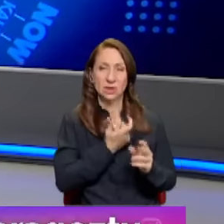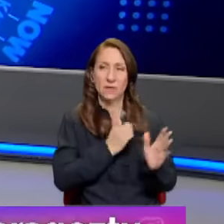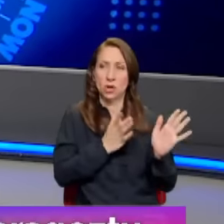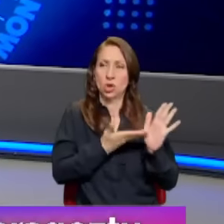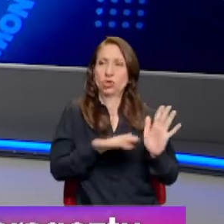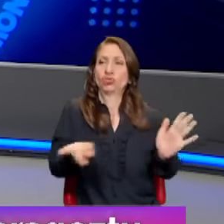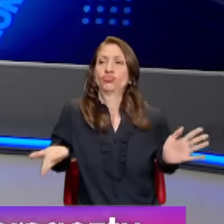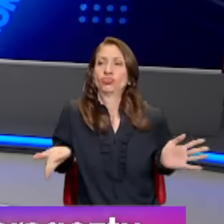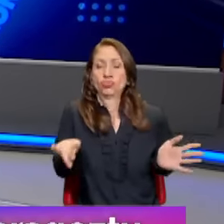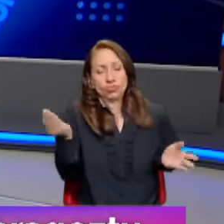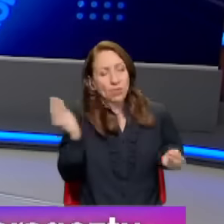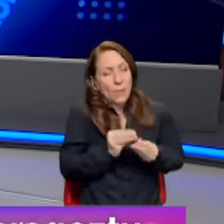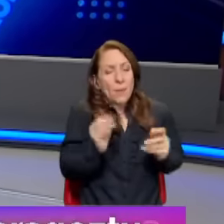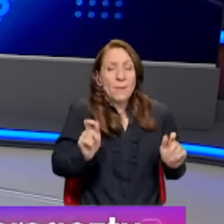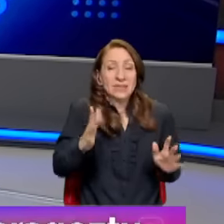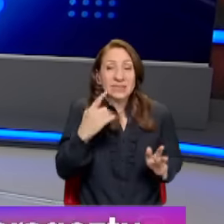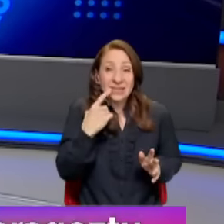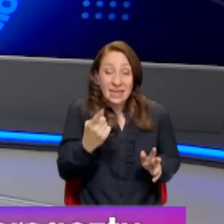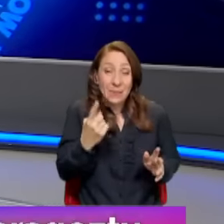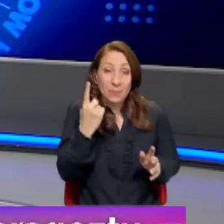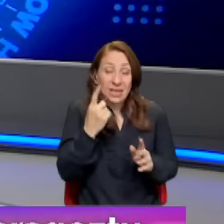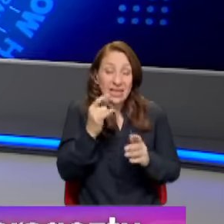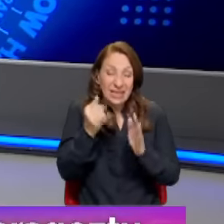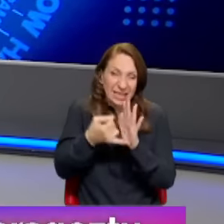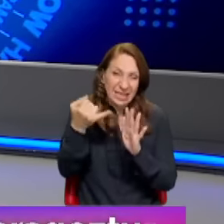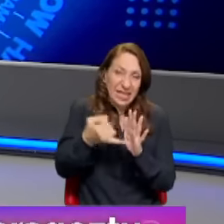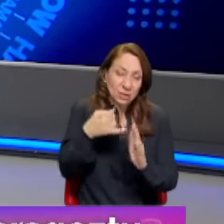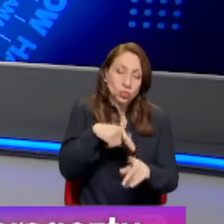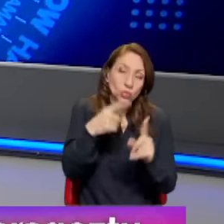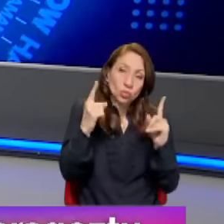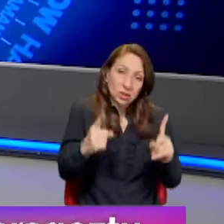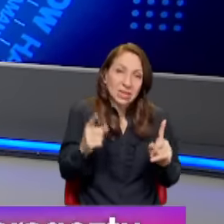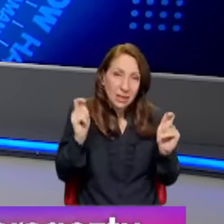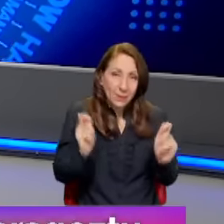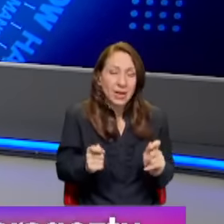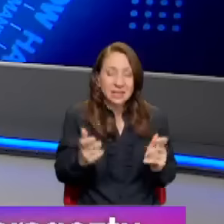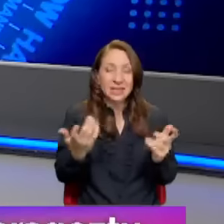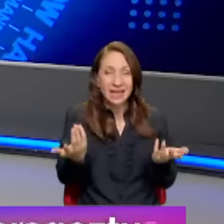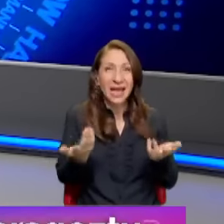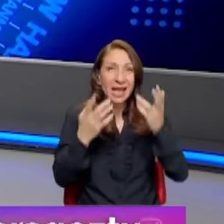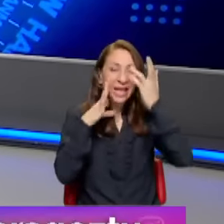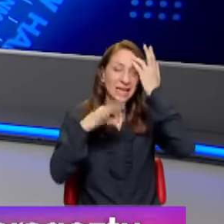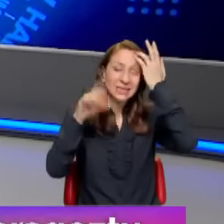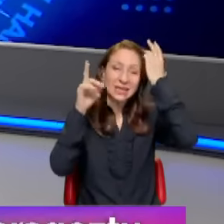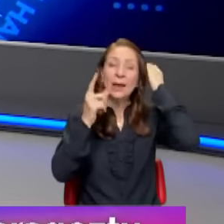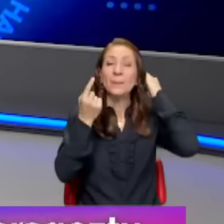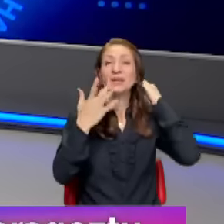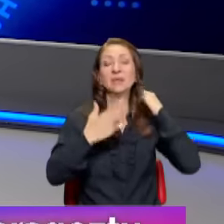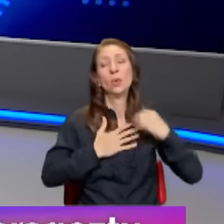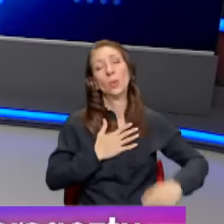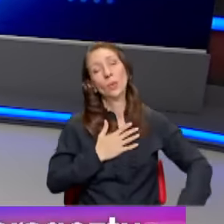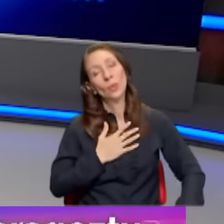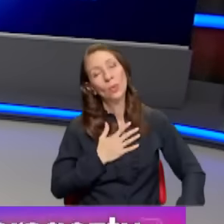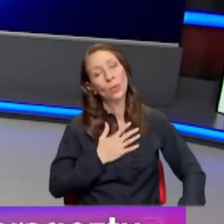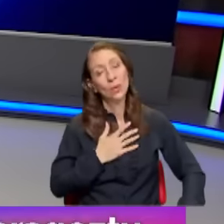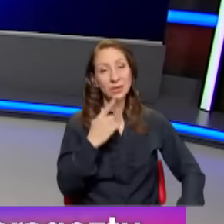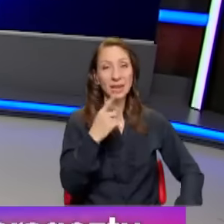kardeşim o kadar da zam yapamazsınız diye bir ikna süreci İşler de ve insanlar da biraz nefes alır